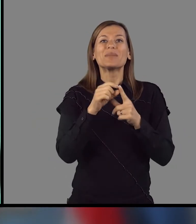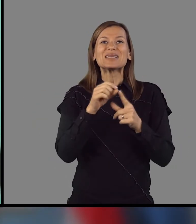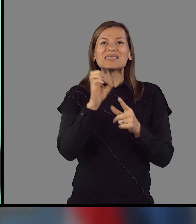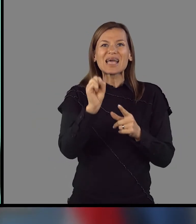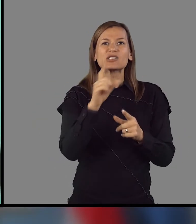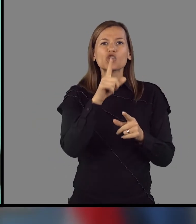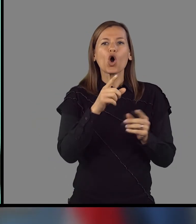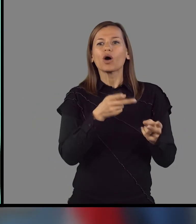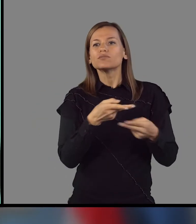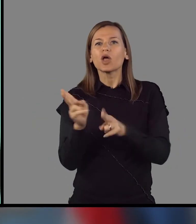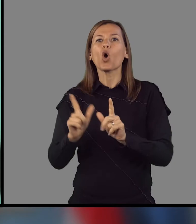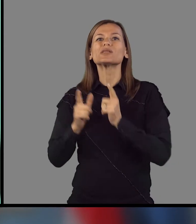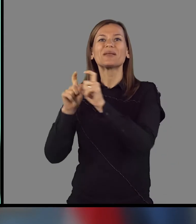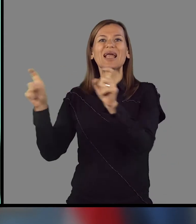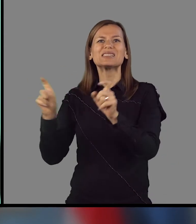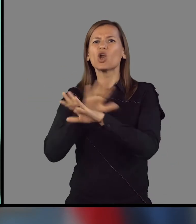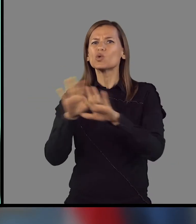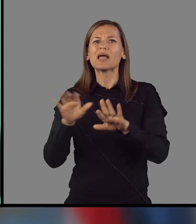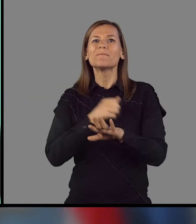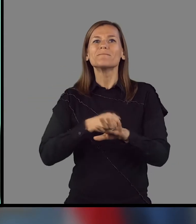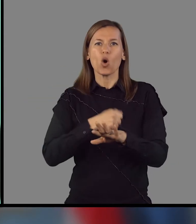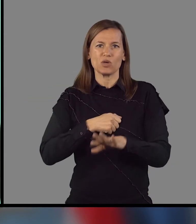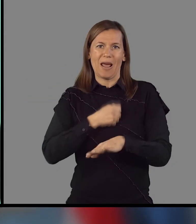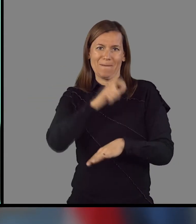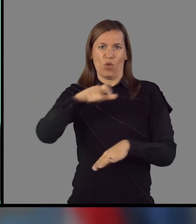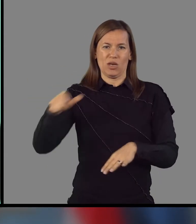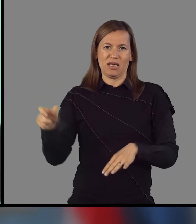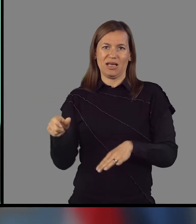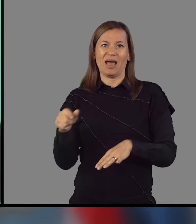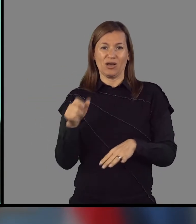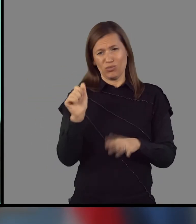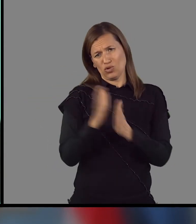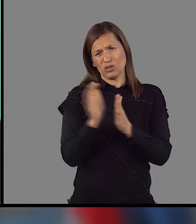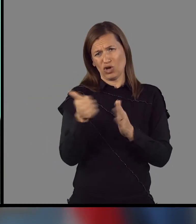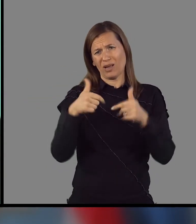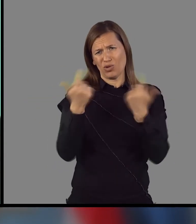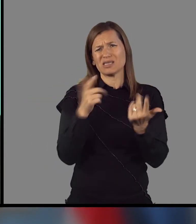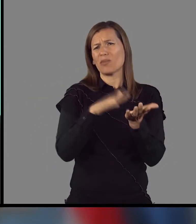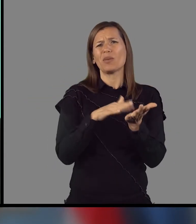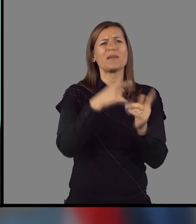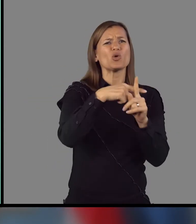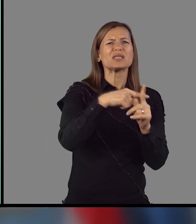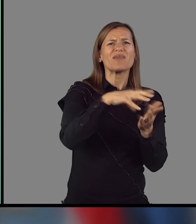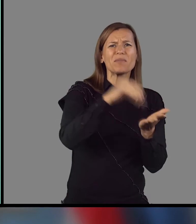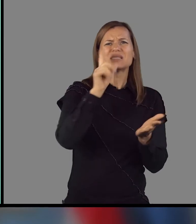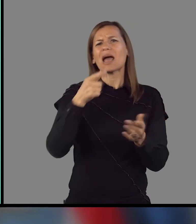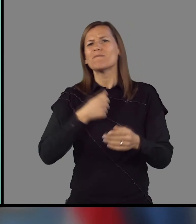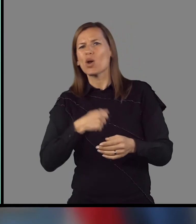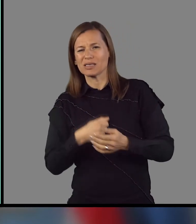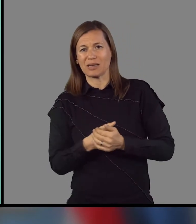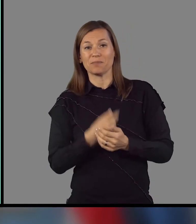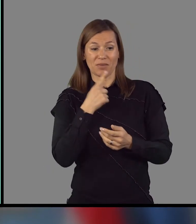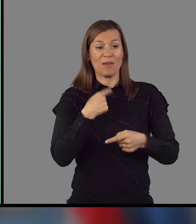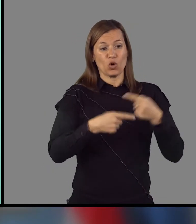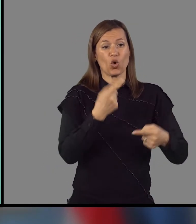so hospitalizirali vse pozitivne bolnike. Jaz upam, da je, mogoče če pojasniš, no pozitiven bris pa še enkrat, kaj je bolezen.